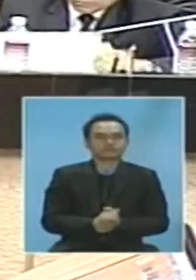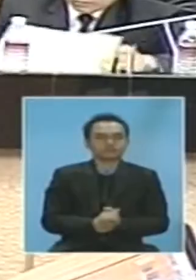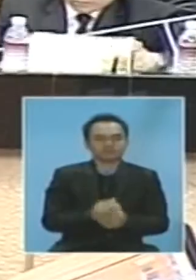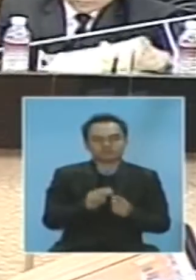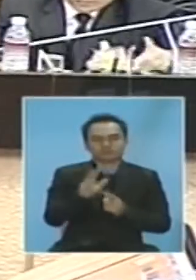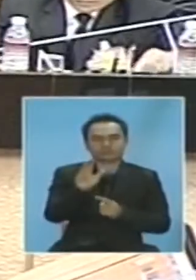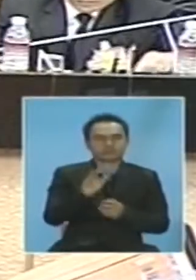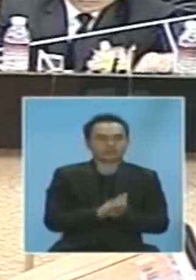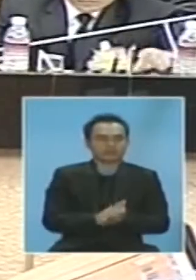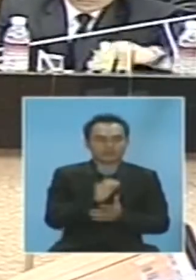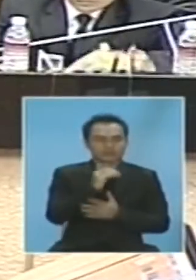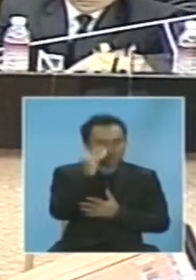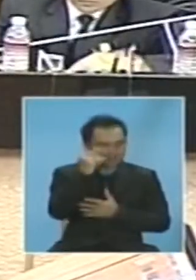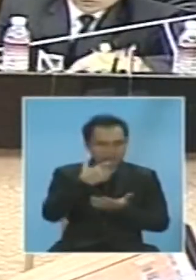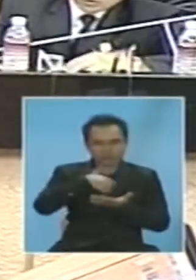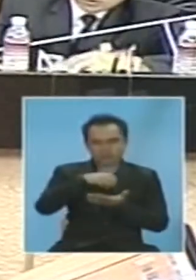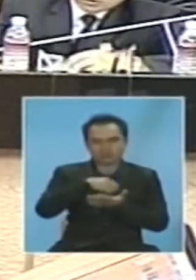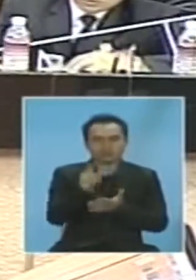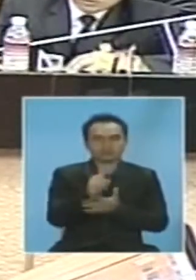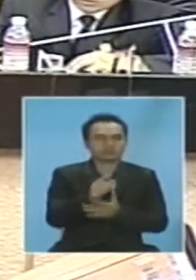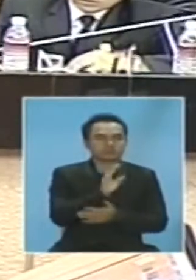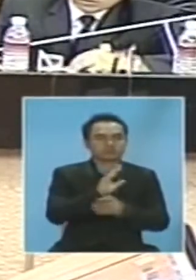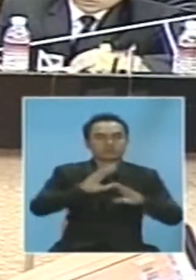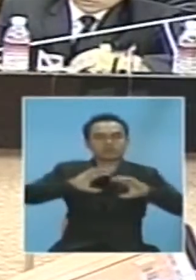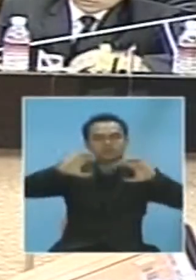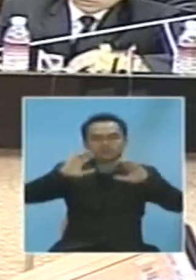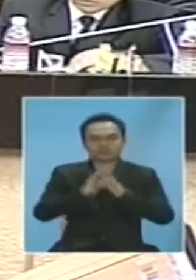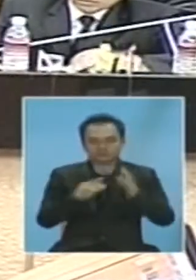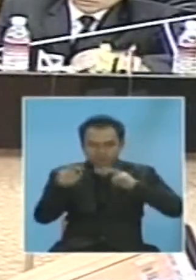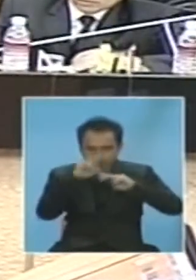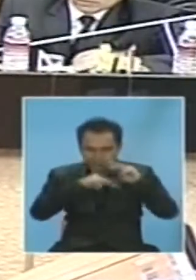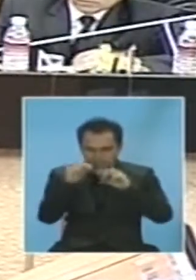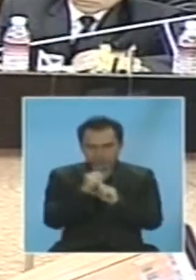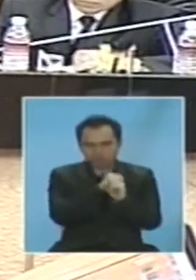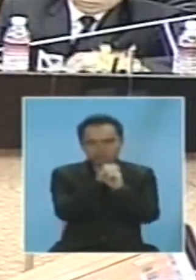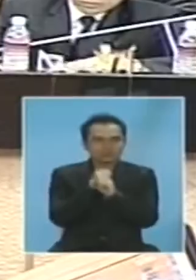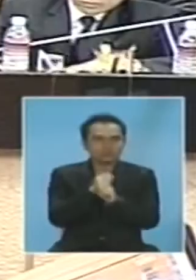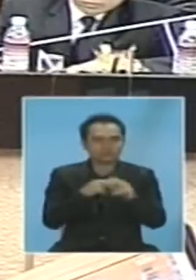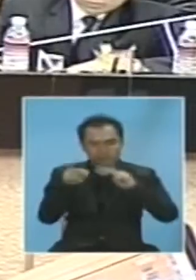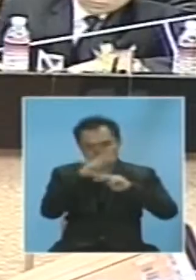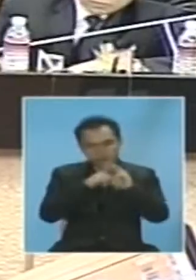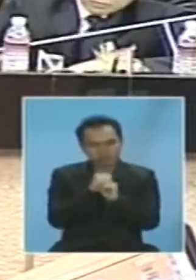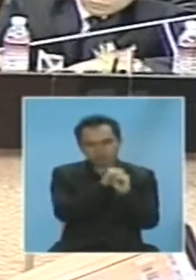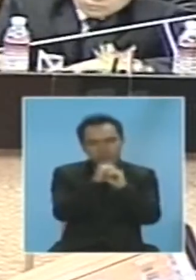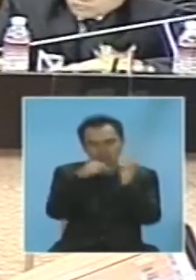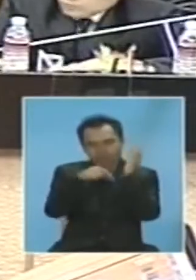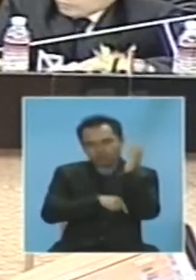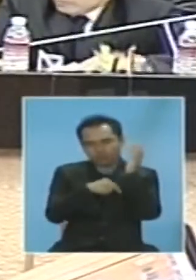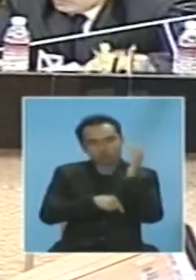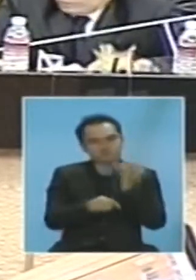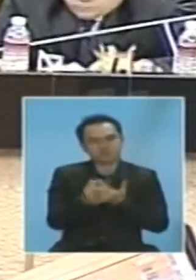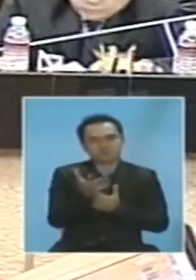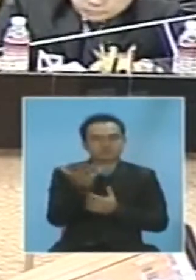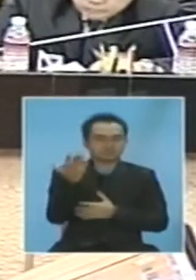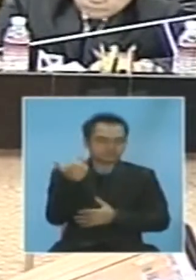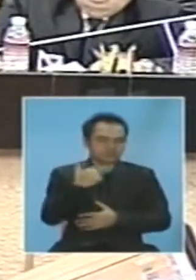3. ประเด็นที่กล่าวว่ารัฐบาลไม่จริงใจในการป้องกันและปราบปรามการทุจริตดิฉันขอยืนยันว่ารัฐบ